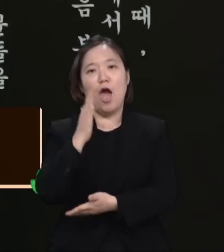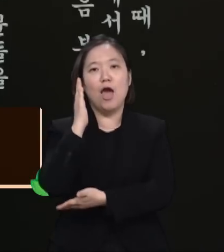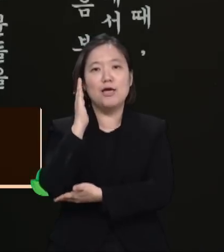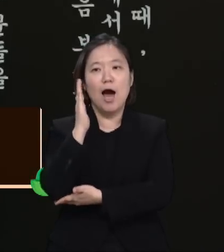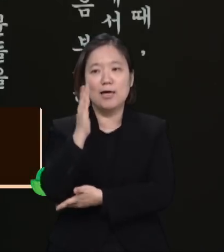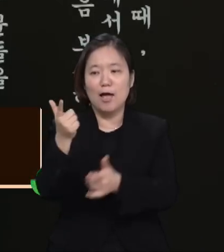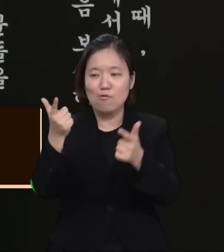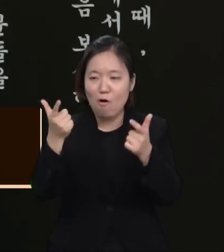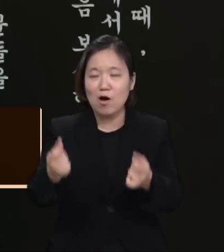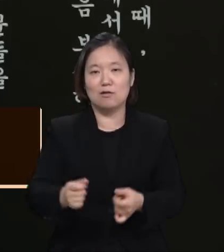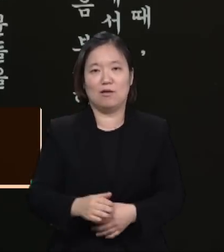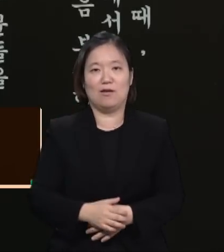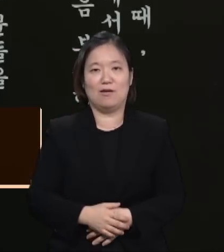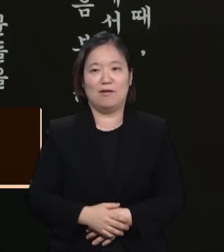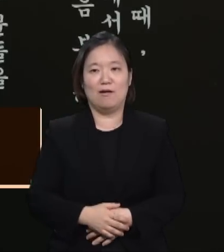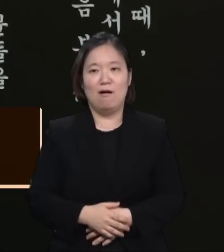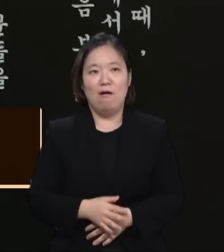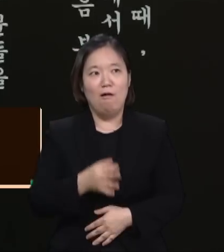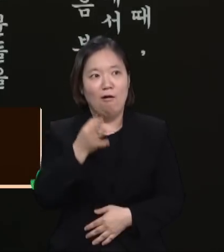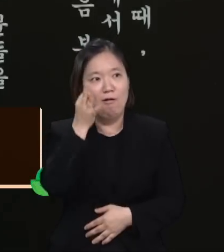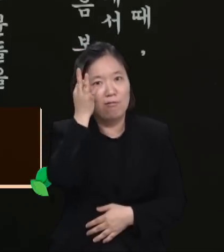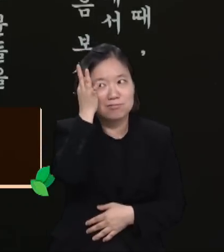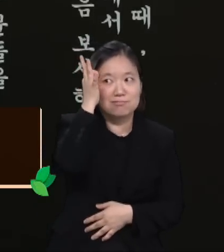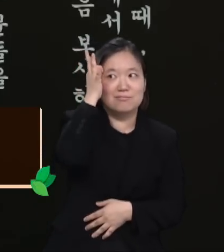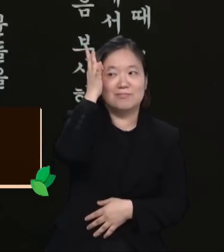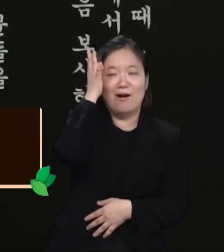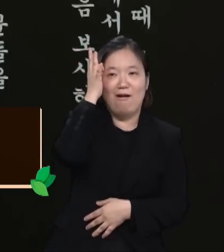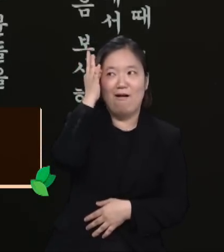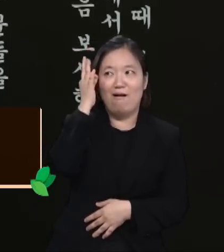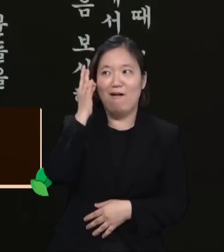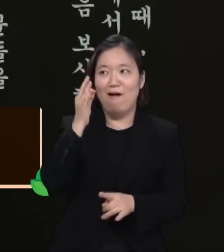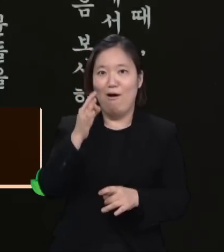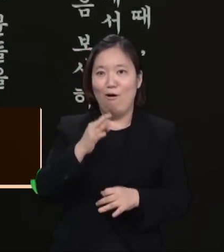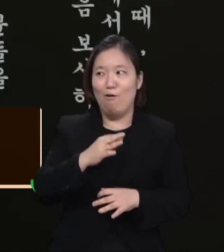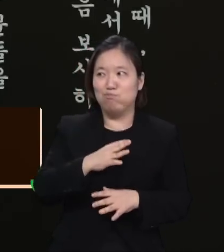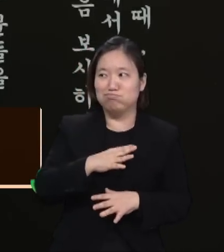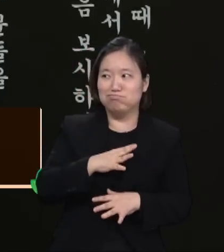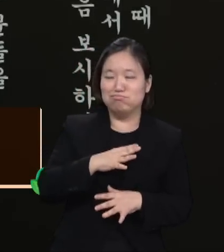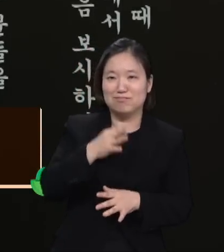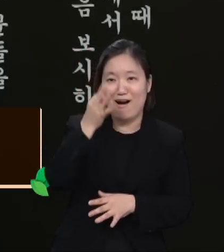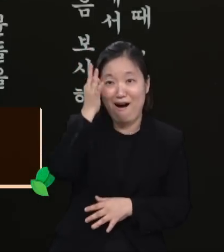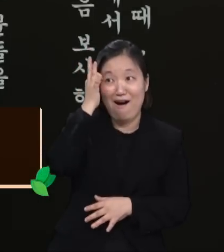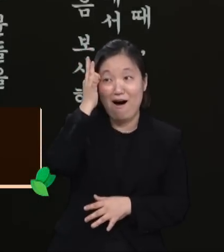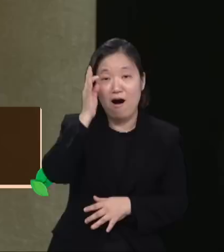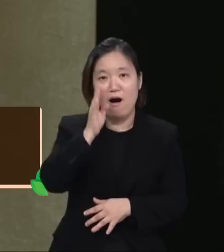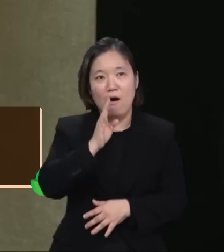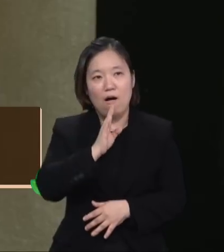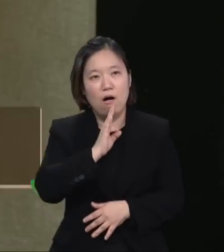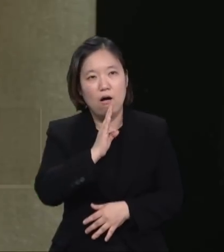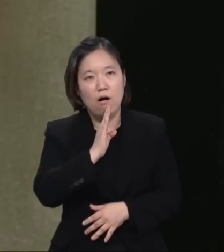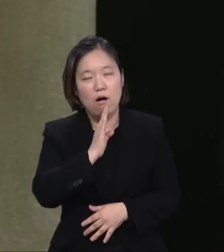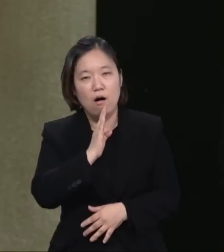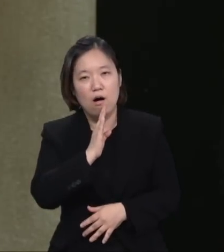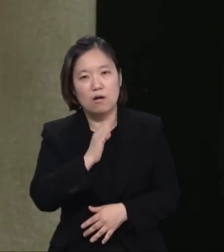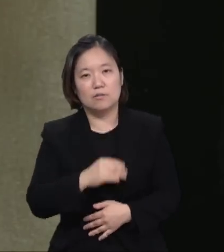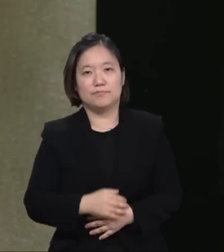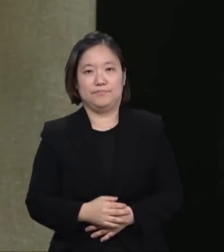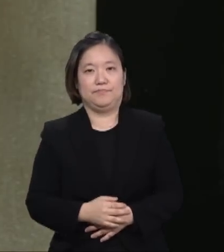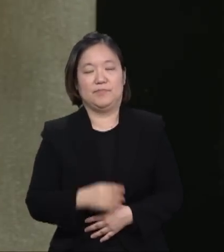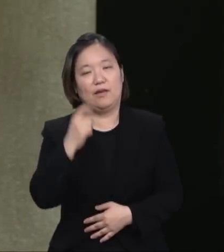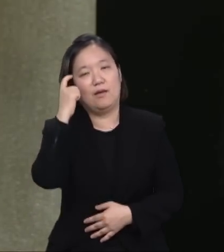제가 야 이거 섬뜩한데 이거 여름도 아닌데 이게 무슨 공포 영화 같은 분위기지 싶었죠